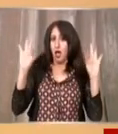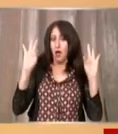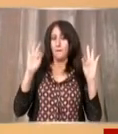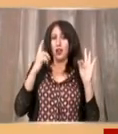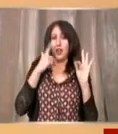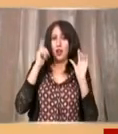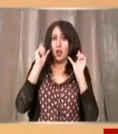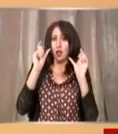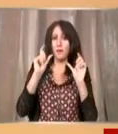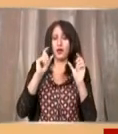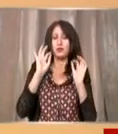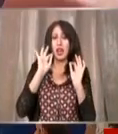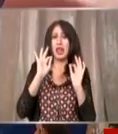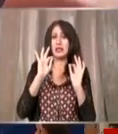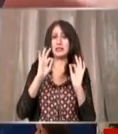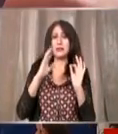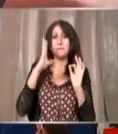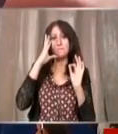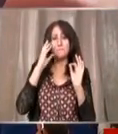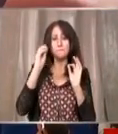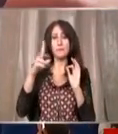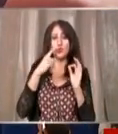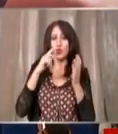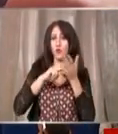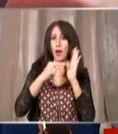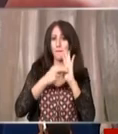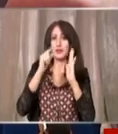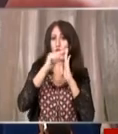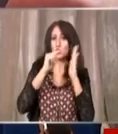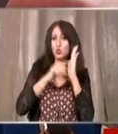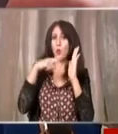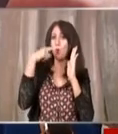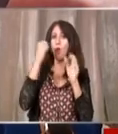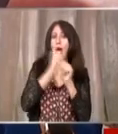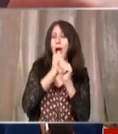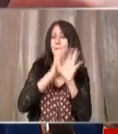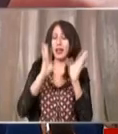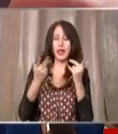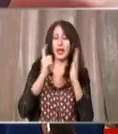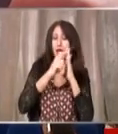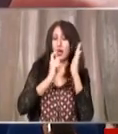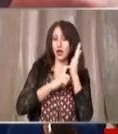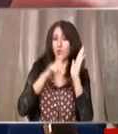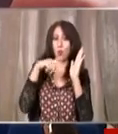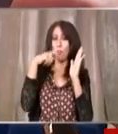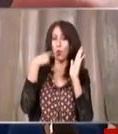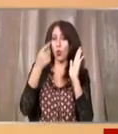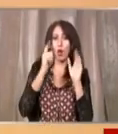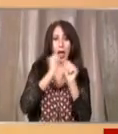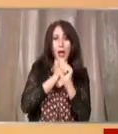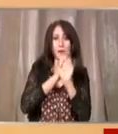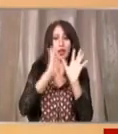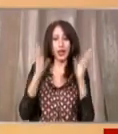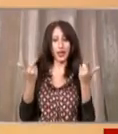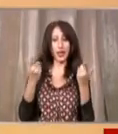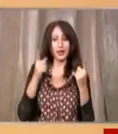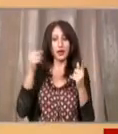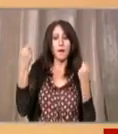واحده، 65 حزب سياسي جم، قوى سياسيه مختلفه جت. فالنهارده جاء الاوان ان احنا